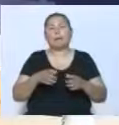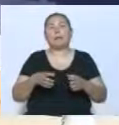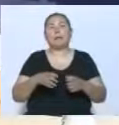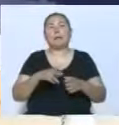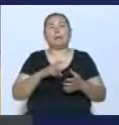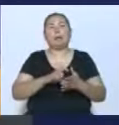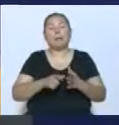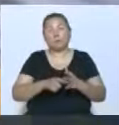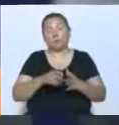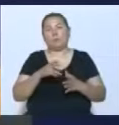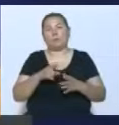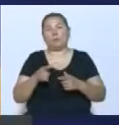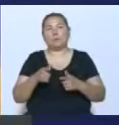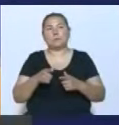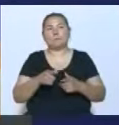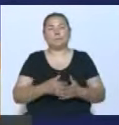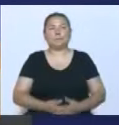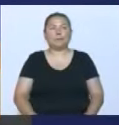спроса.